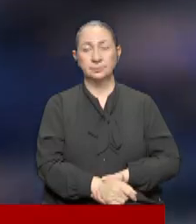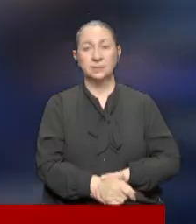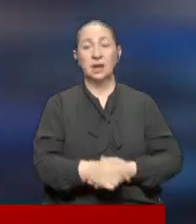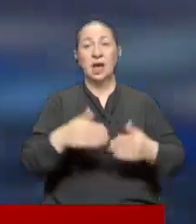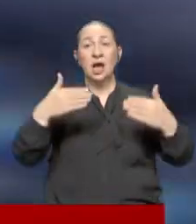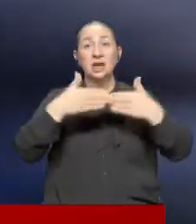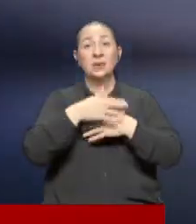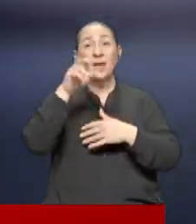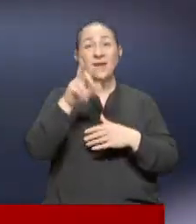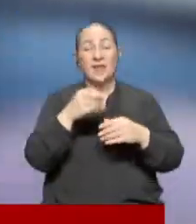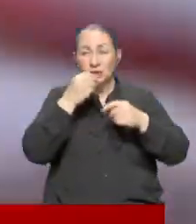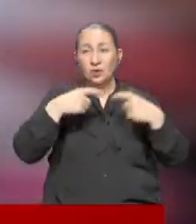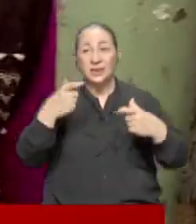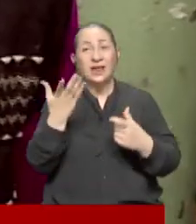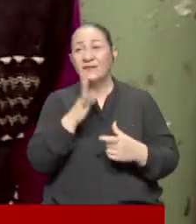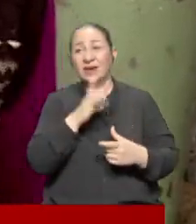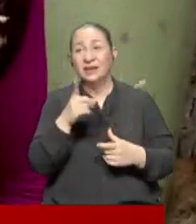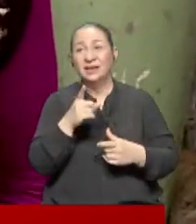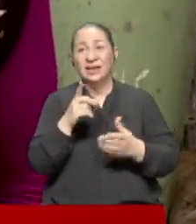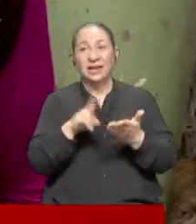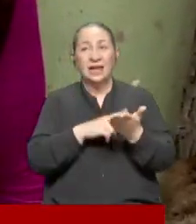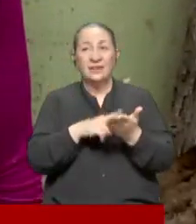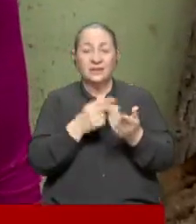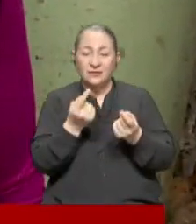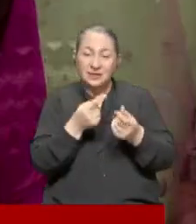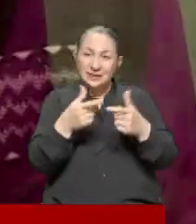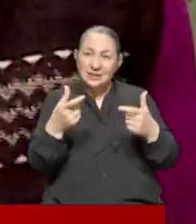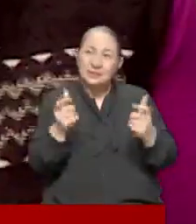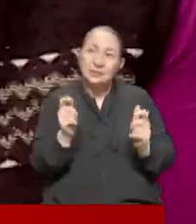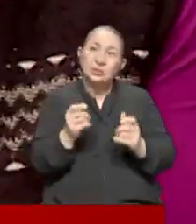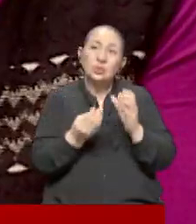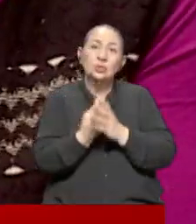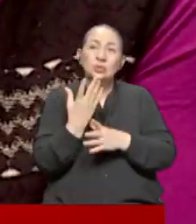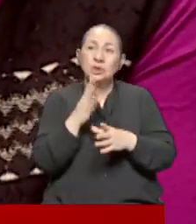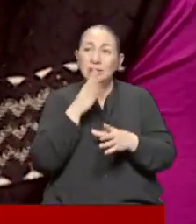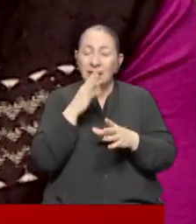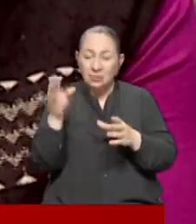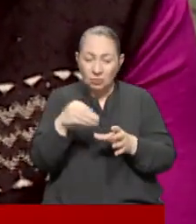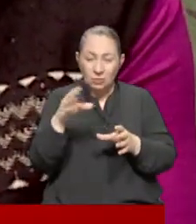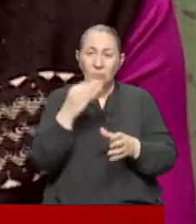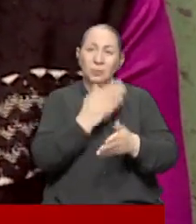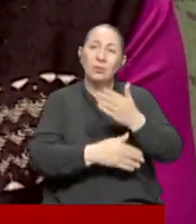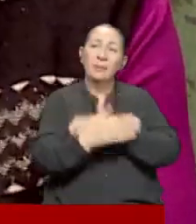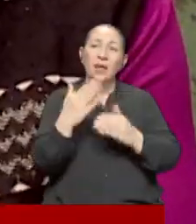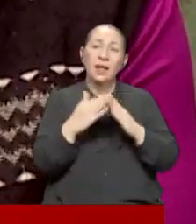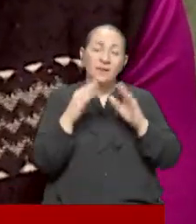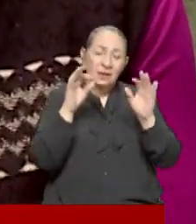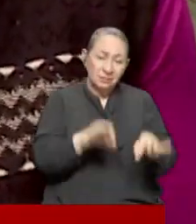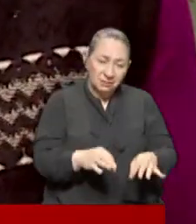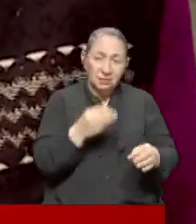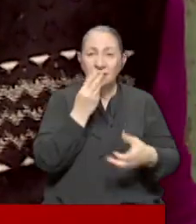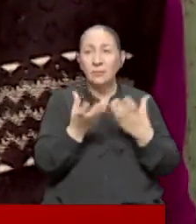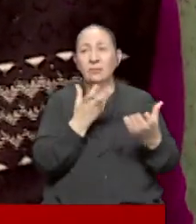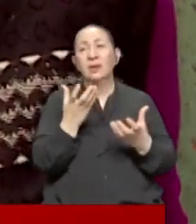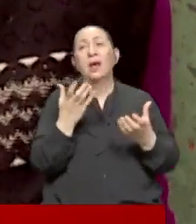Akşam İftar sofrasında ne var şimdi kahvaltılık falan bir şeyler hazırlayacağım Bu yüzden Kağıt toplayan yoldayım Eve geldim zaten